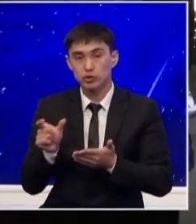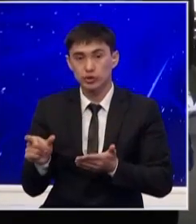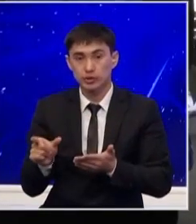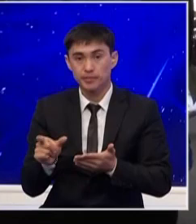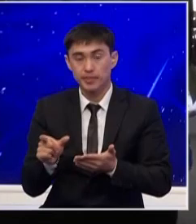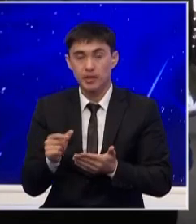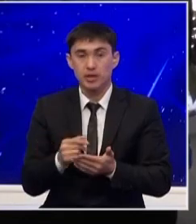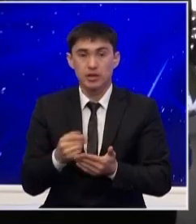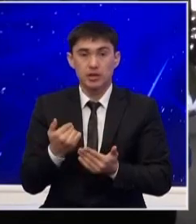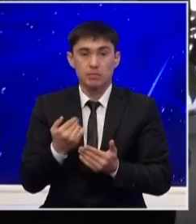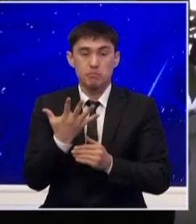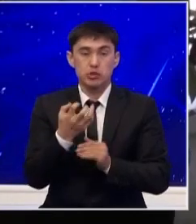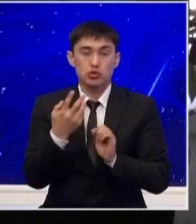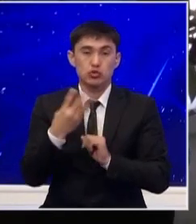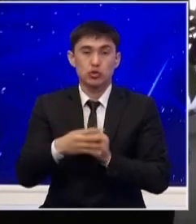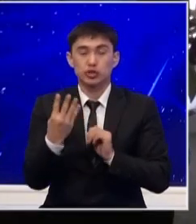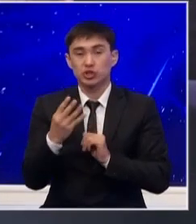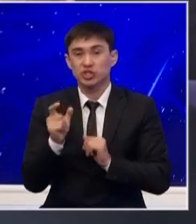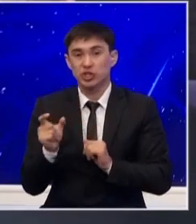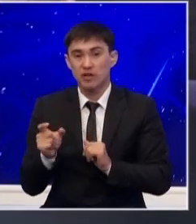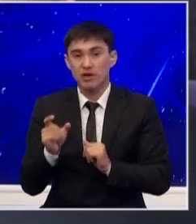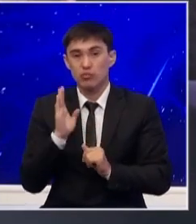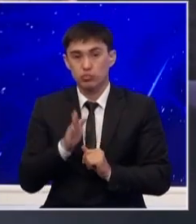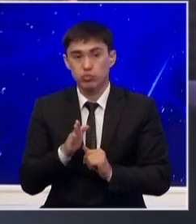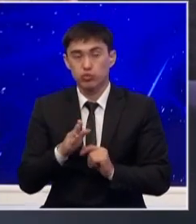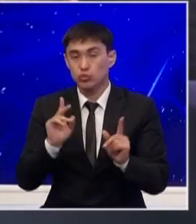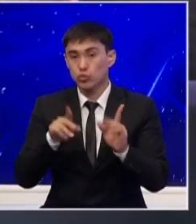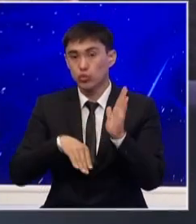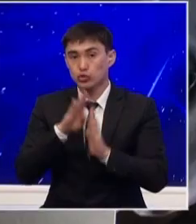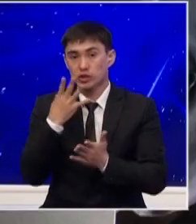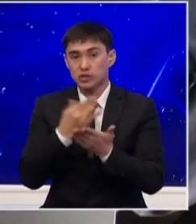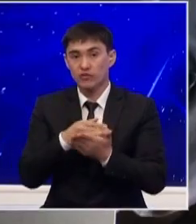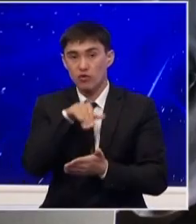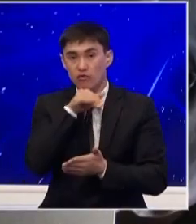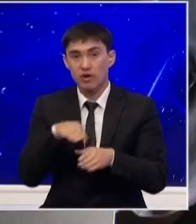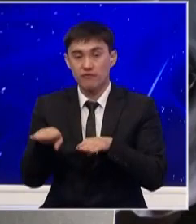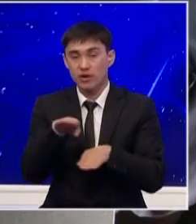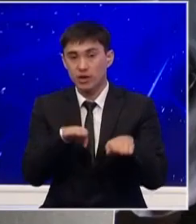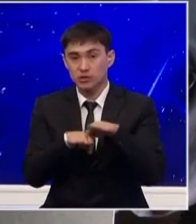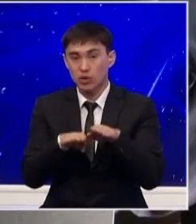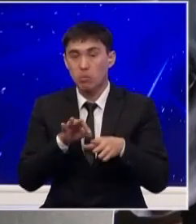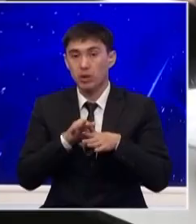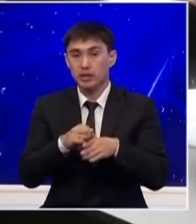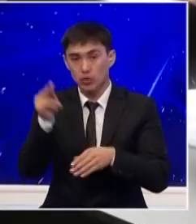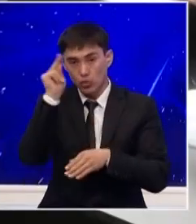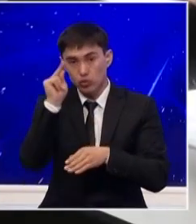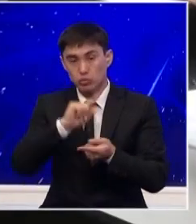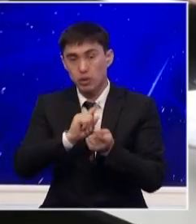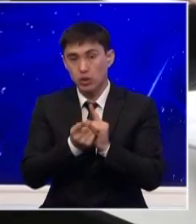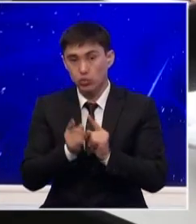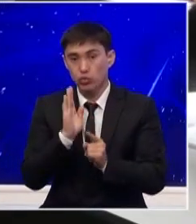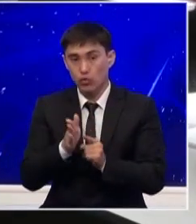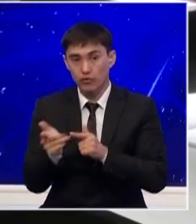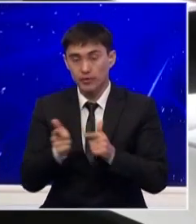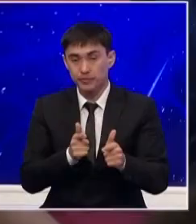служащих. Причем 544 человека намерены усовершенствовать свою квалификацию, а пройти курсы переподготовки